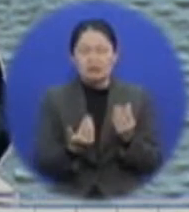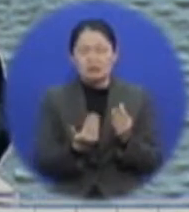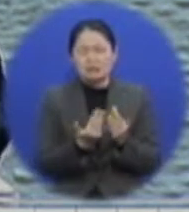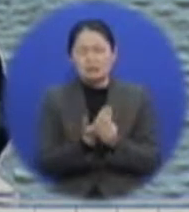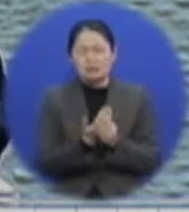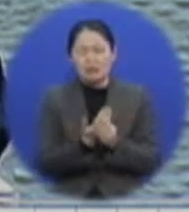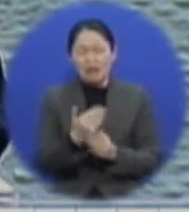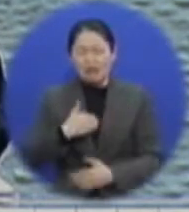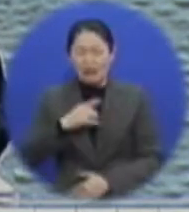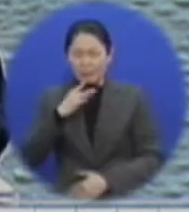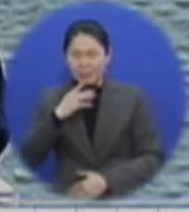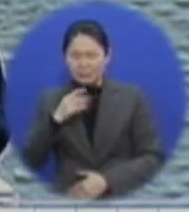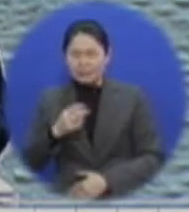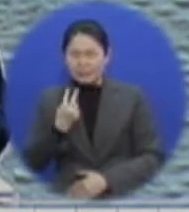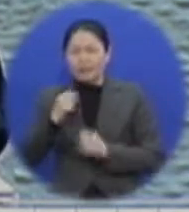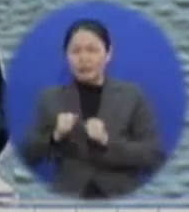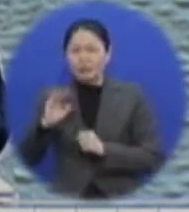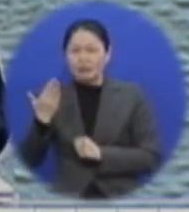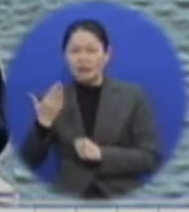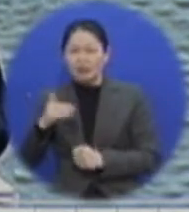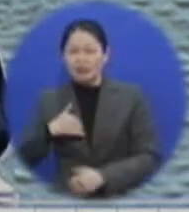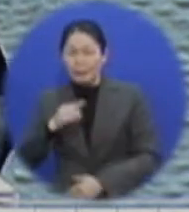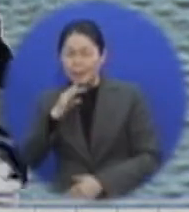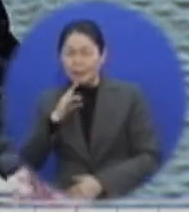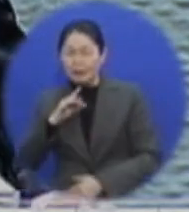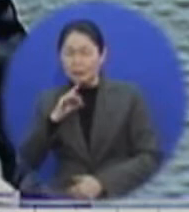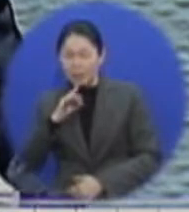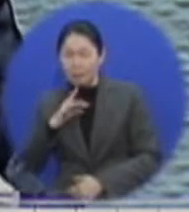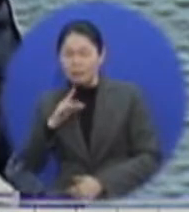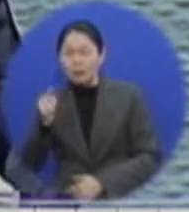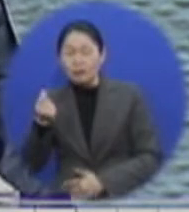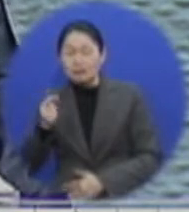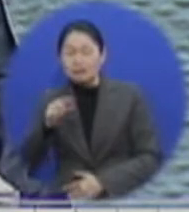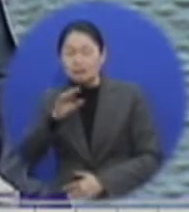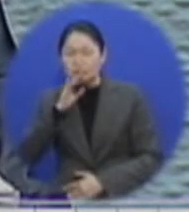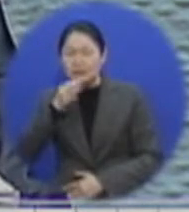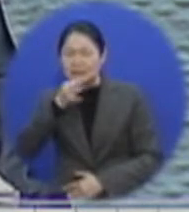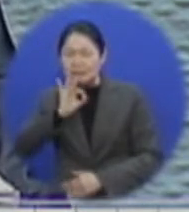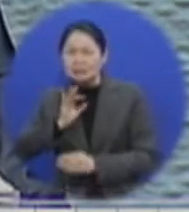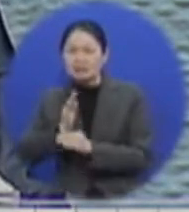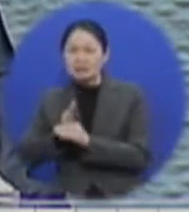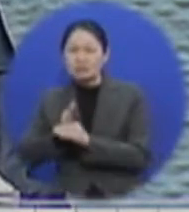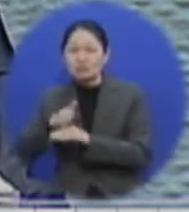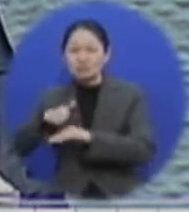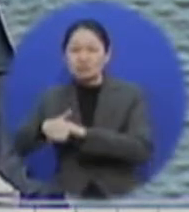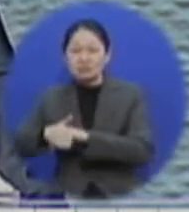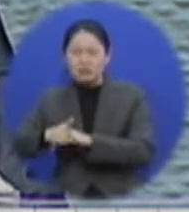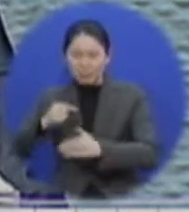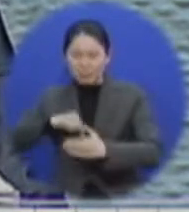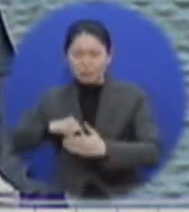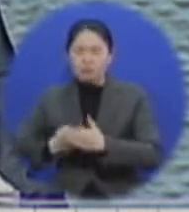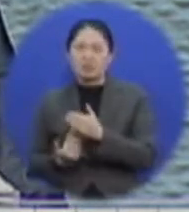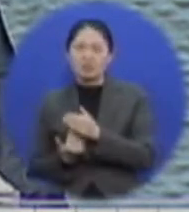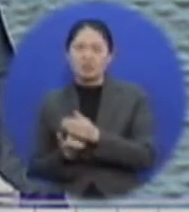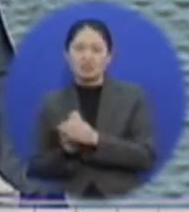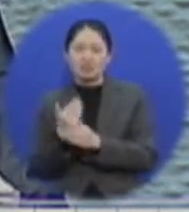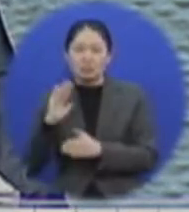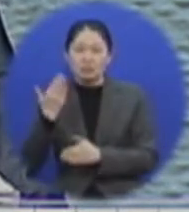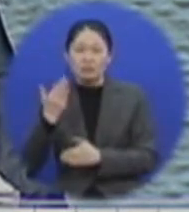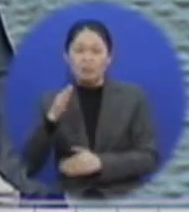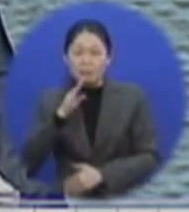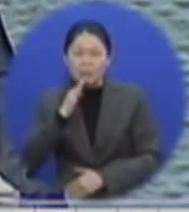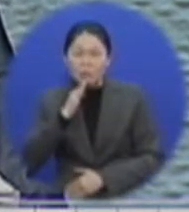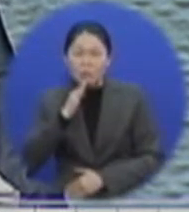다 잘 기는 흘렀네 나만의 라도 살아야지 하는 이기적인 생각이 우리 안에 일어납니다 그게 마귀가 역사하는